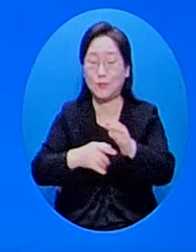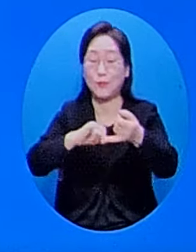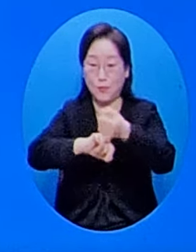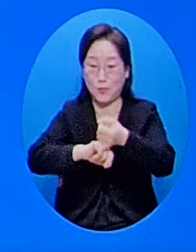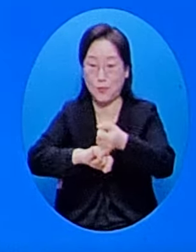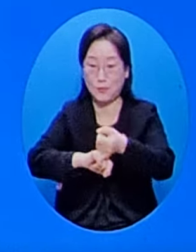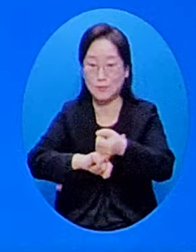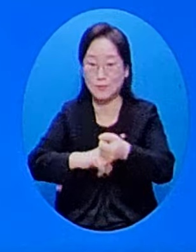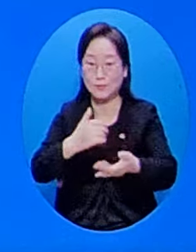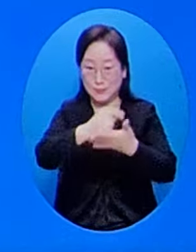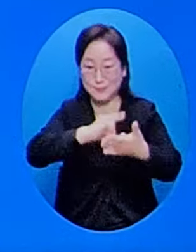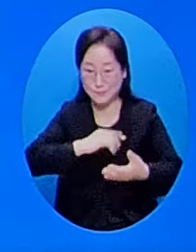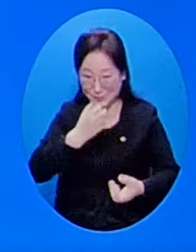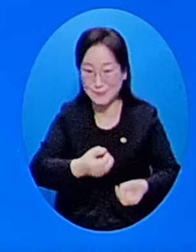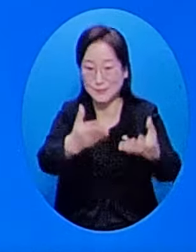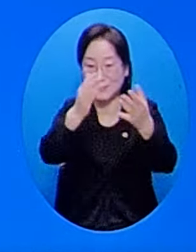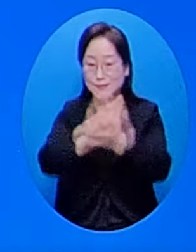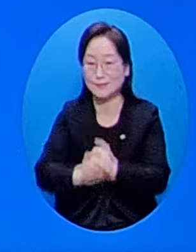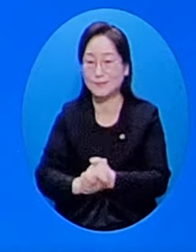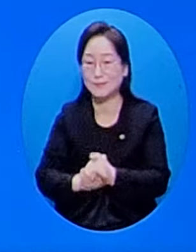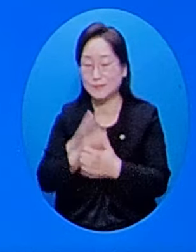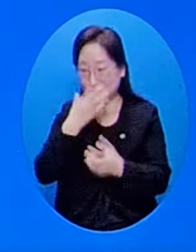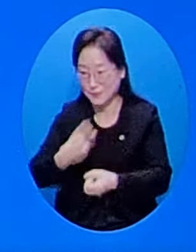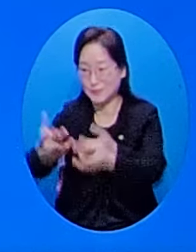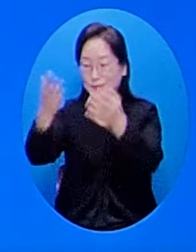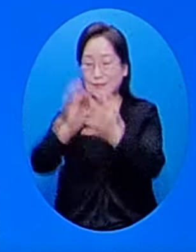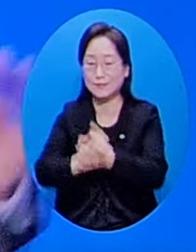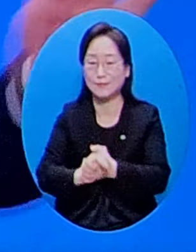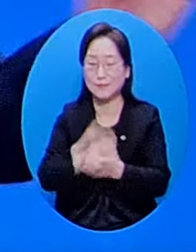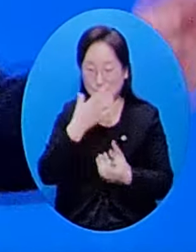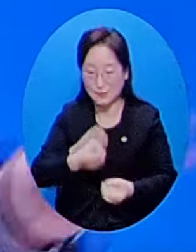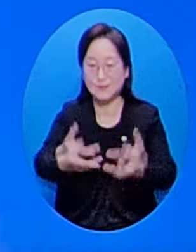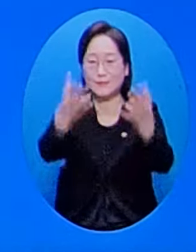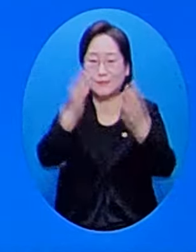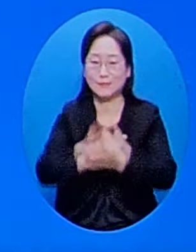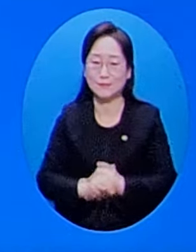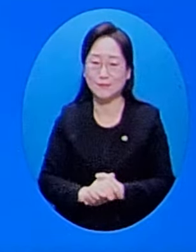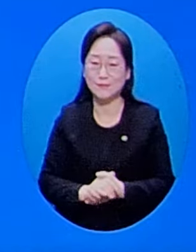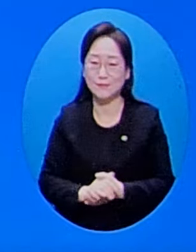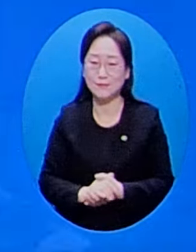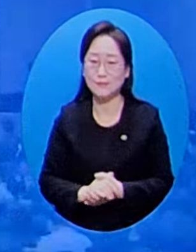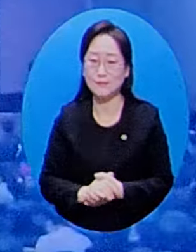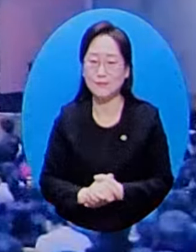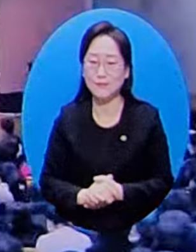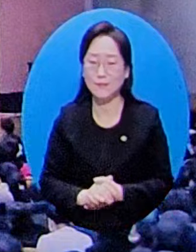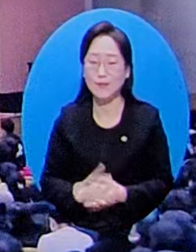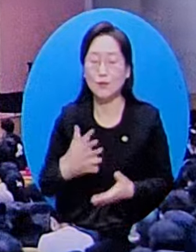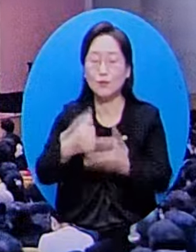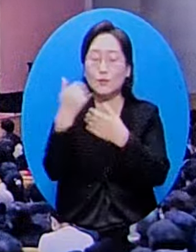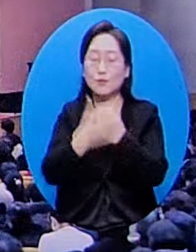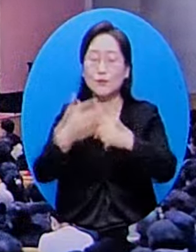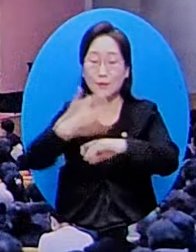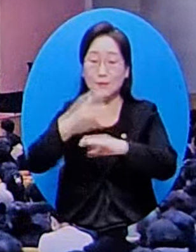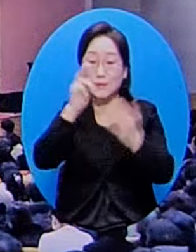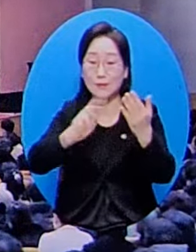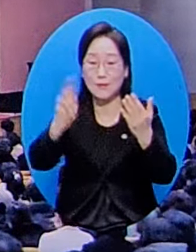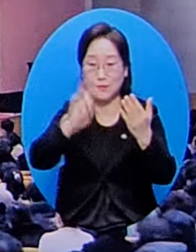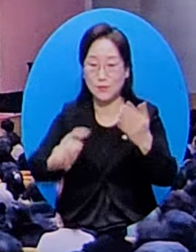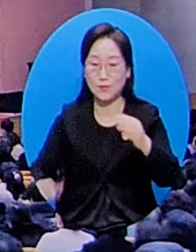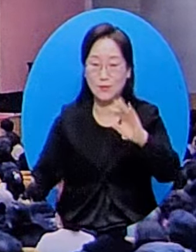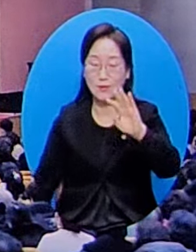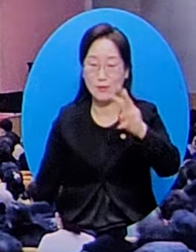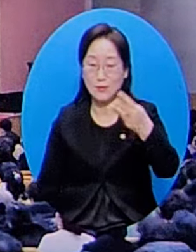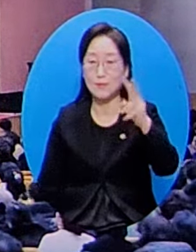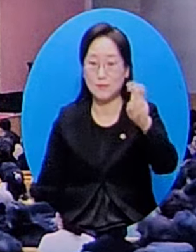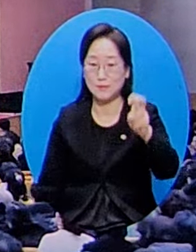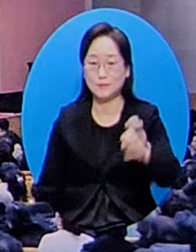다 되시기를 주님으로 축원합니다. 축원합니다. 축원합니다. 우리가 주님 은혜 감사하면서 찬송가